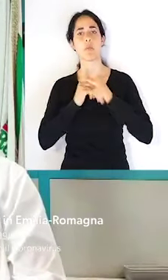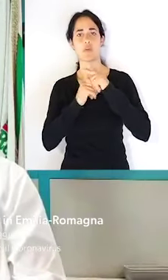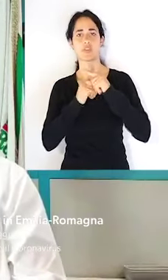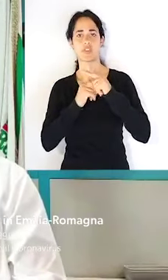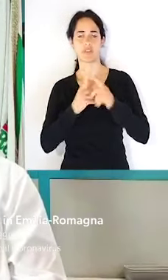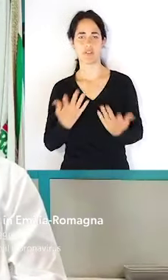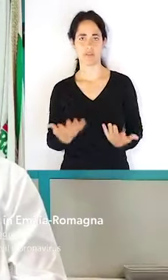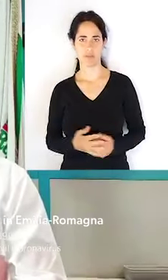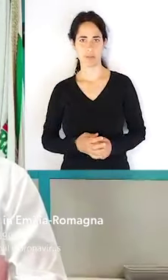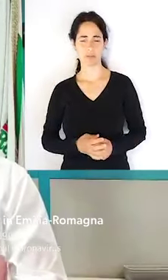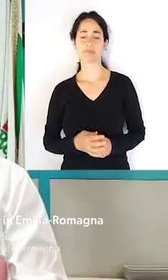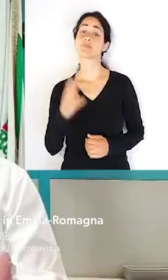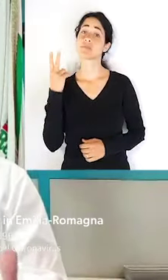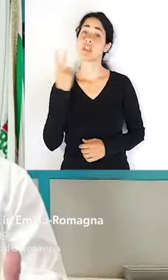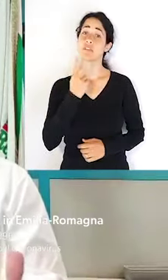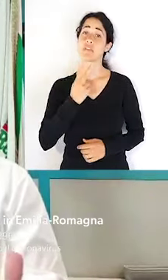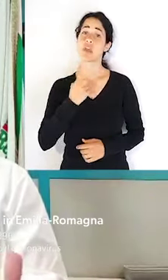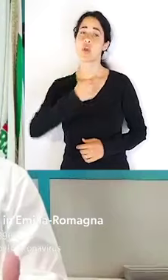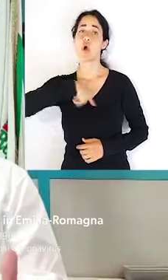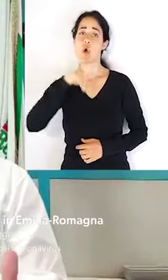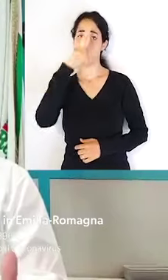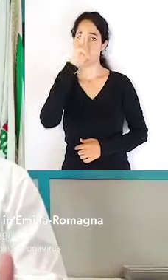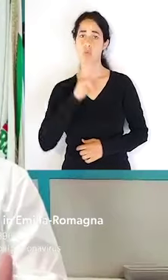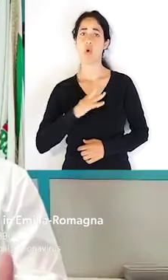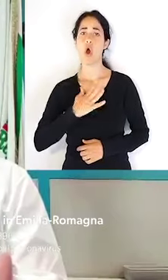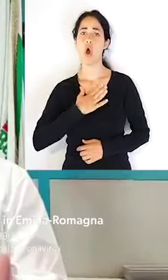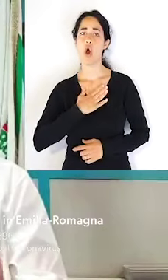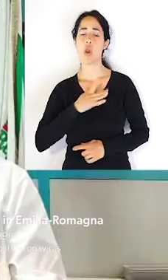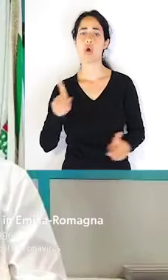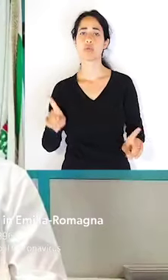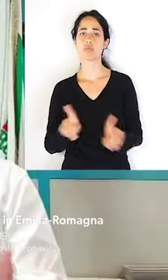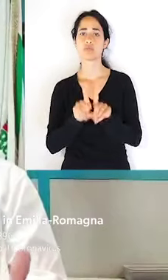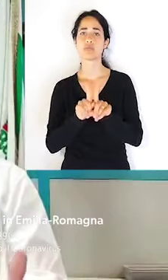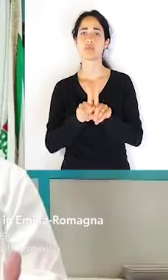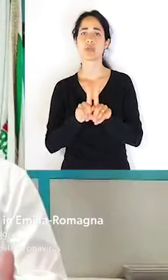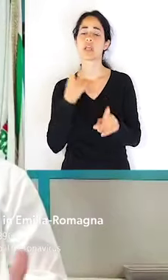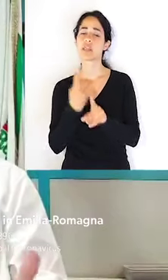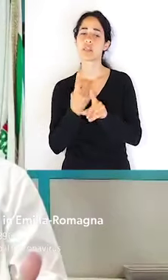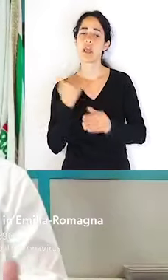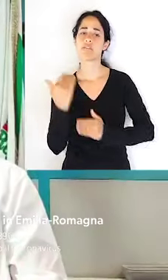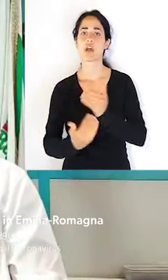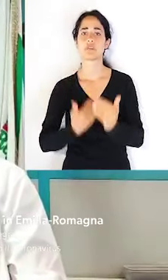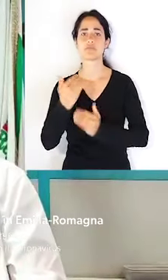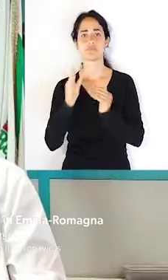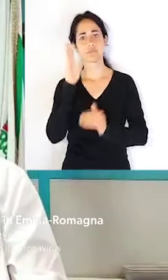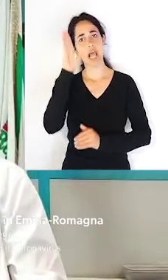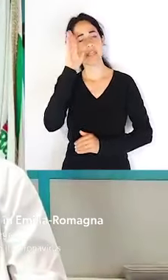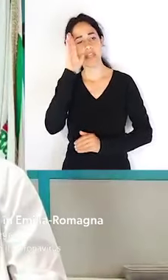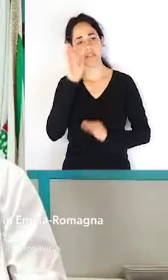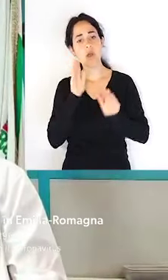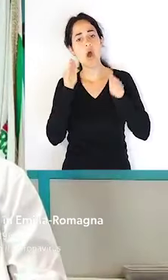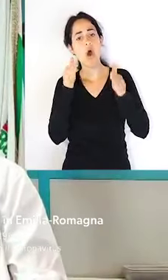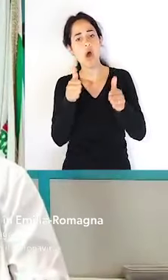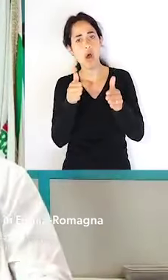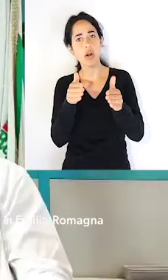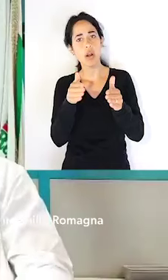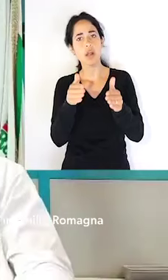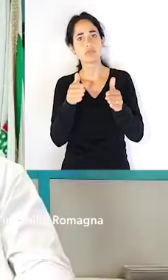favorevole. Però il nostro compito è quello, ripeto, di non abbassare la guardia. Il nostro compito è quello